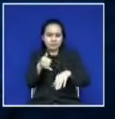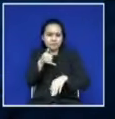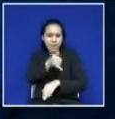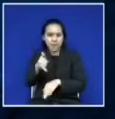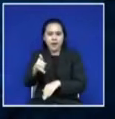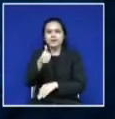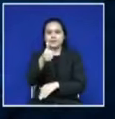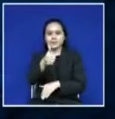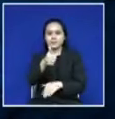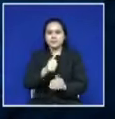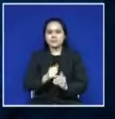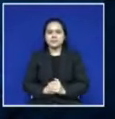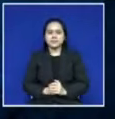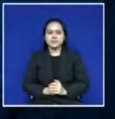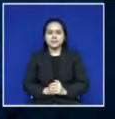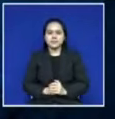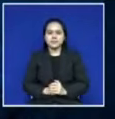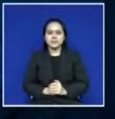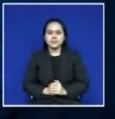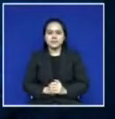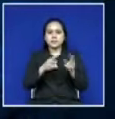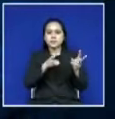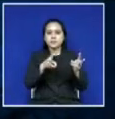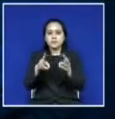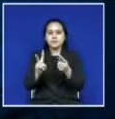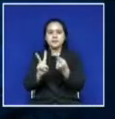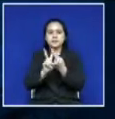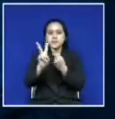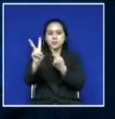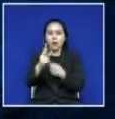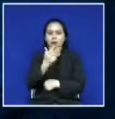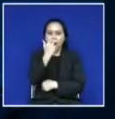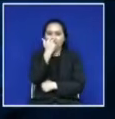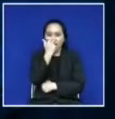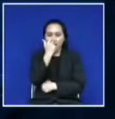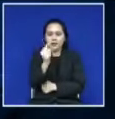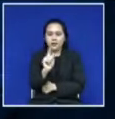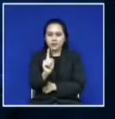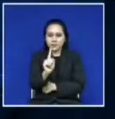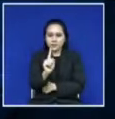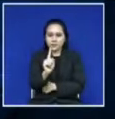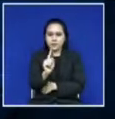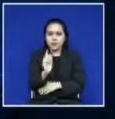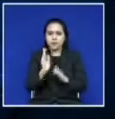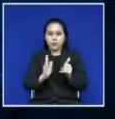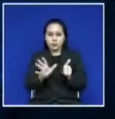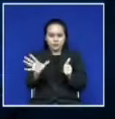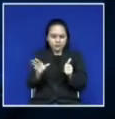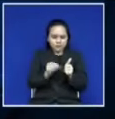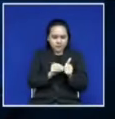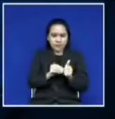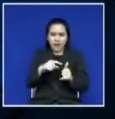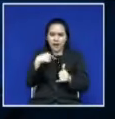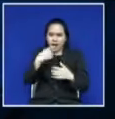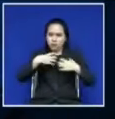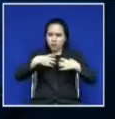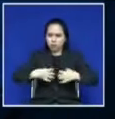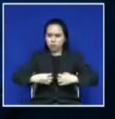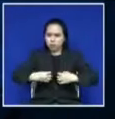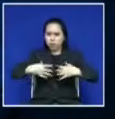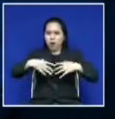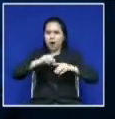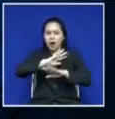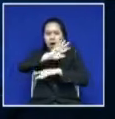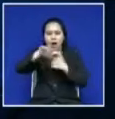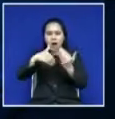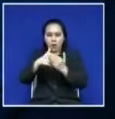อันที่2นี่คือการเฝ้าระวังนะครับและโดยตรวจผู้ป่วยปอดอักเสบทุกรายนะครับต้องดูว่ามันเป็นสาเหตุจากอะ